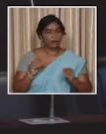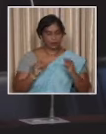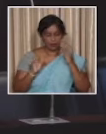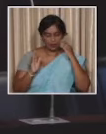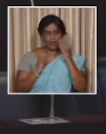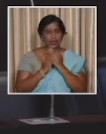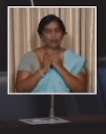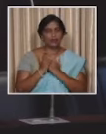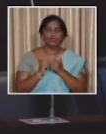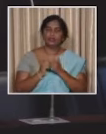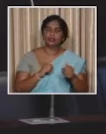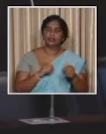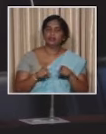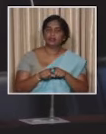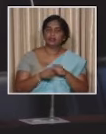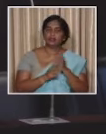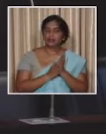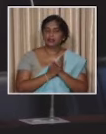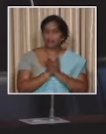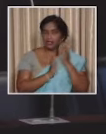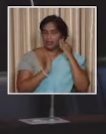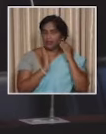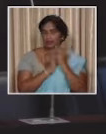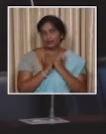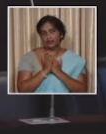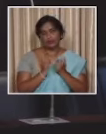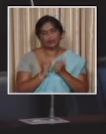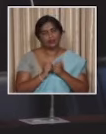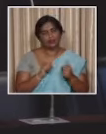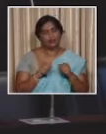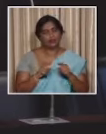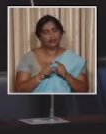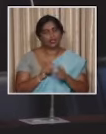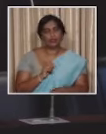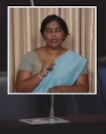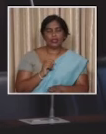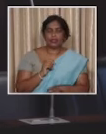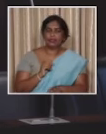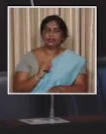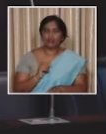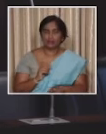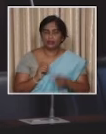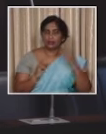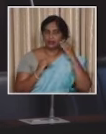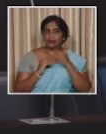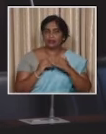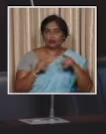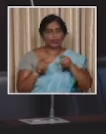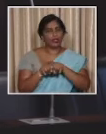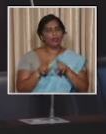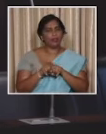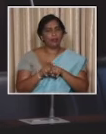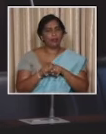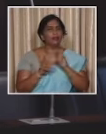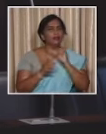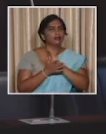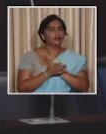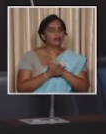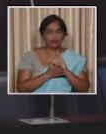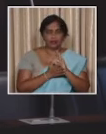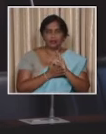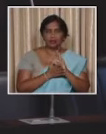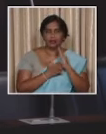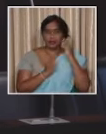දුම්රිය. එතකොට දුම්රියත් අපි පහුගියදා අපේ හලාවත දුම්රිය නවත්තලා ඔබතුමාට මම